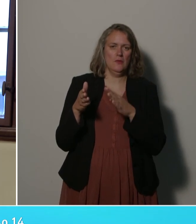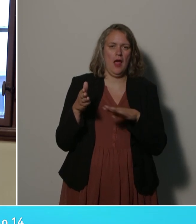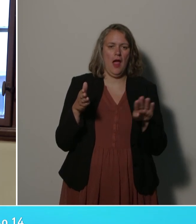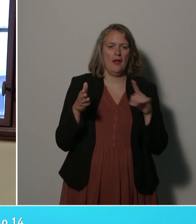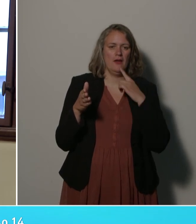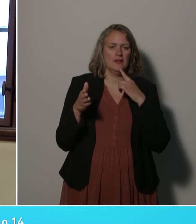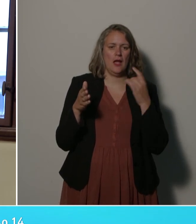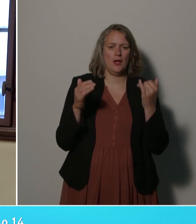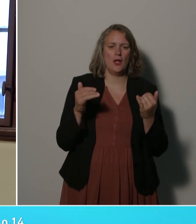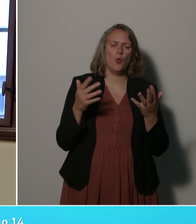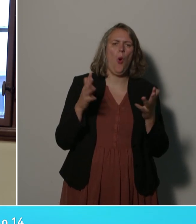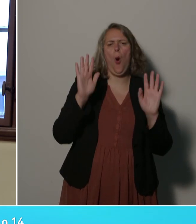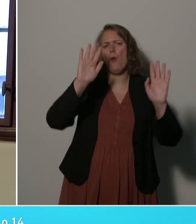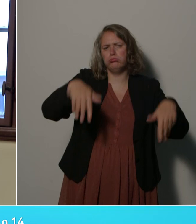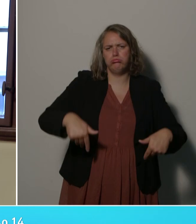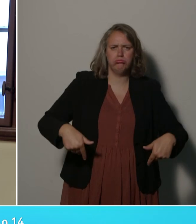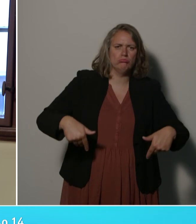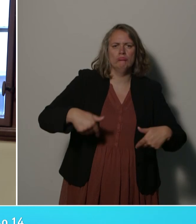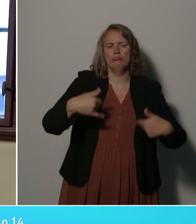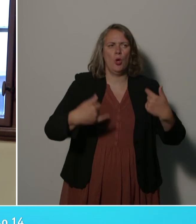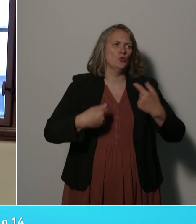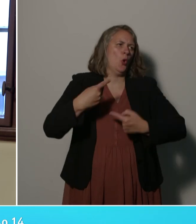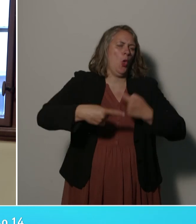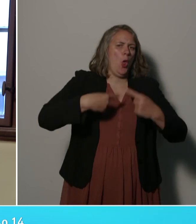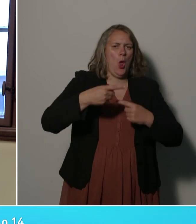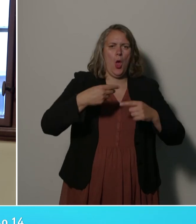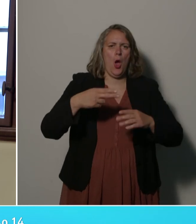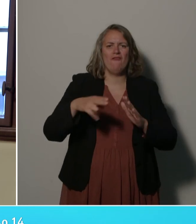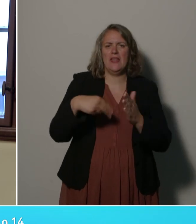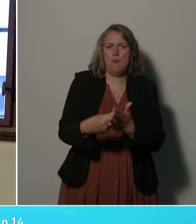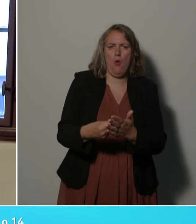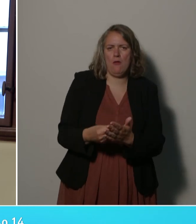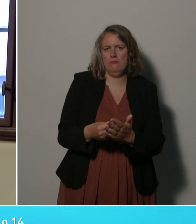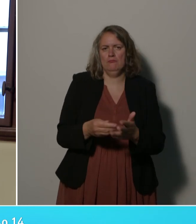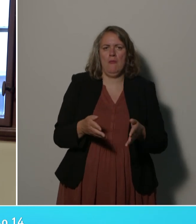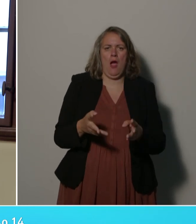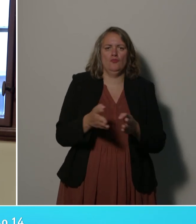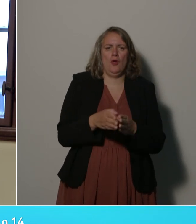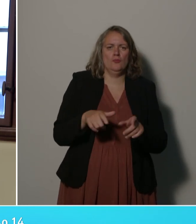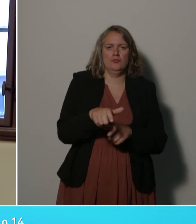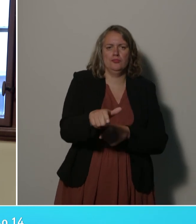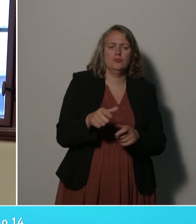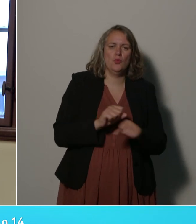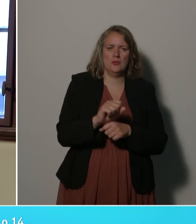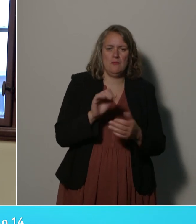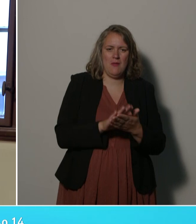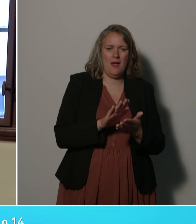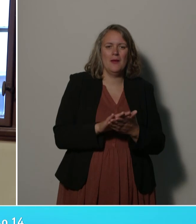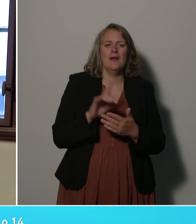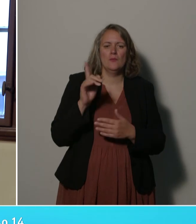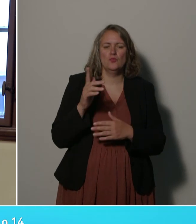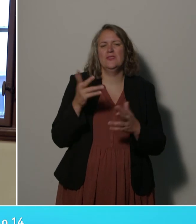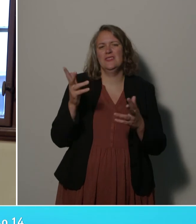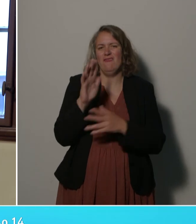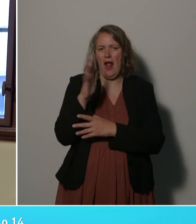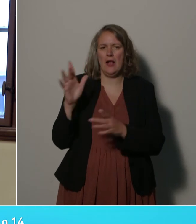ihn entwidmen und sagen, naja, wir entwidmen ihn und die Bäume bleiben trotzdem stehen, sondern der muss dann tatsächlich verändert